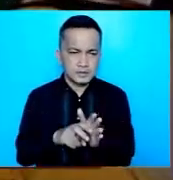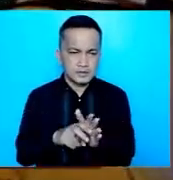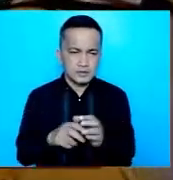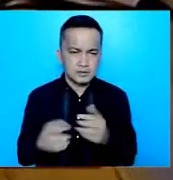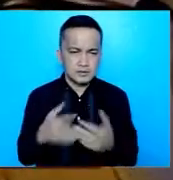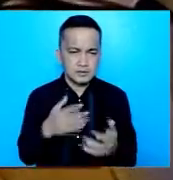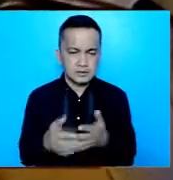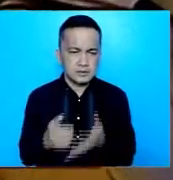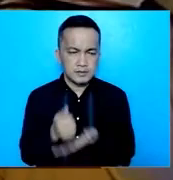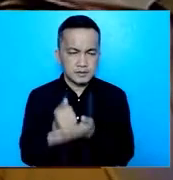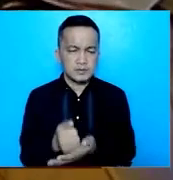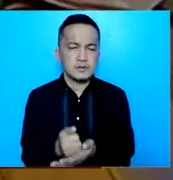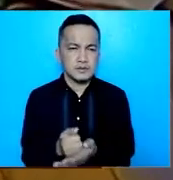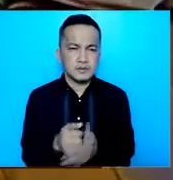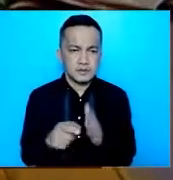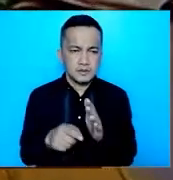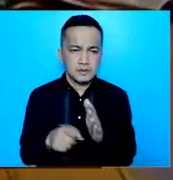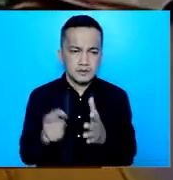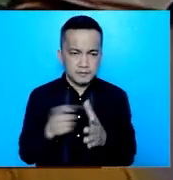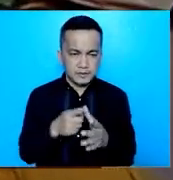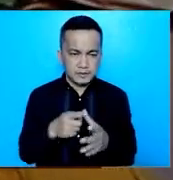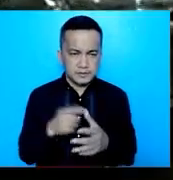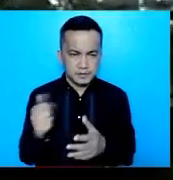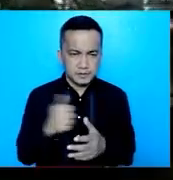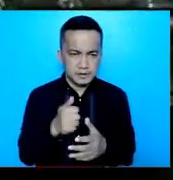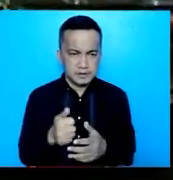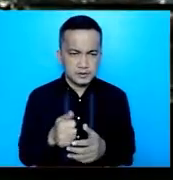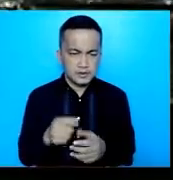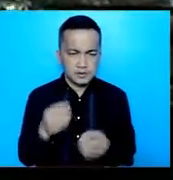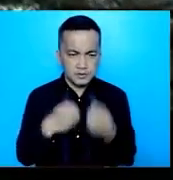Ito, unang biyahe pa lang. Pangkakukuha lang pangkain.